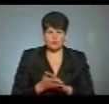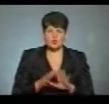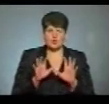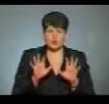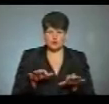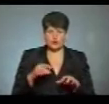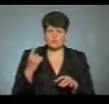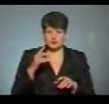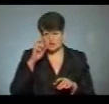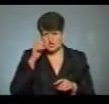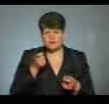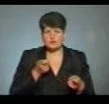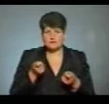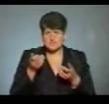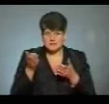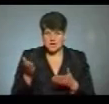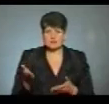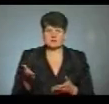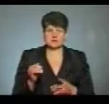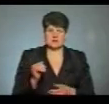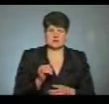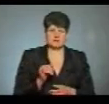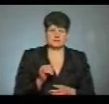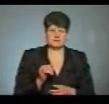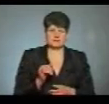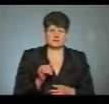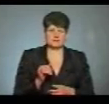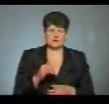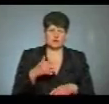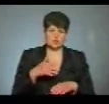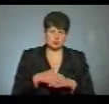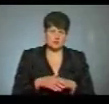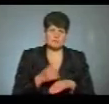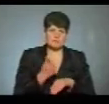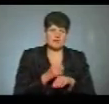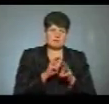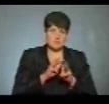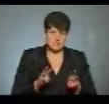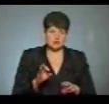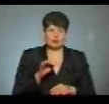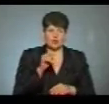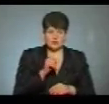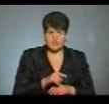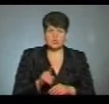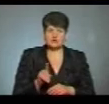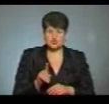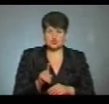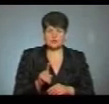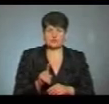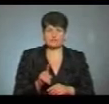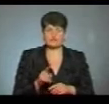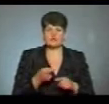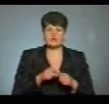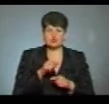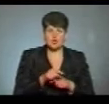головою обласної державної адміністрації і з, я так розумію, з прем'єр-міністром про те, що з цього стабілізаційного